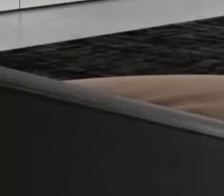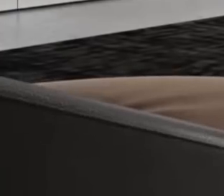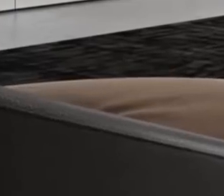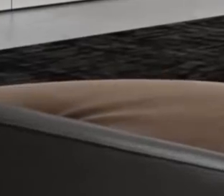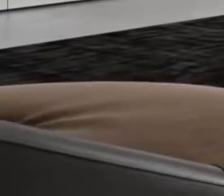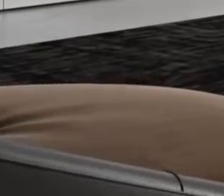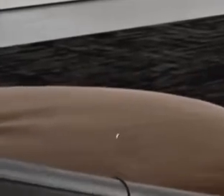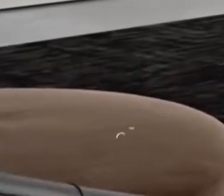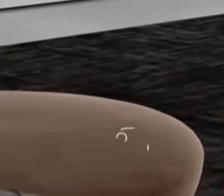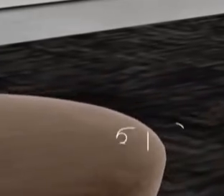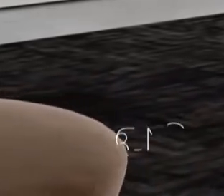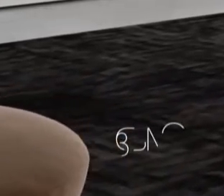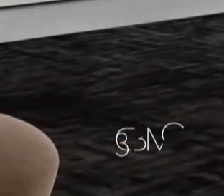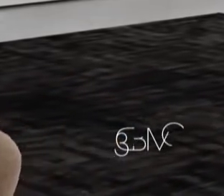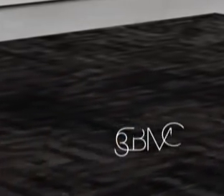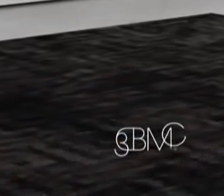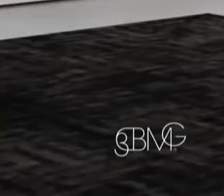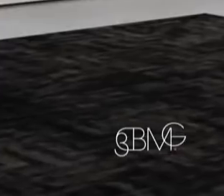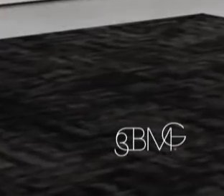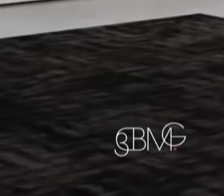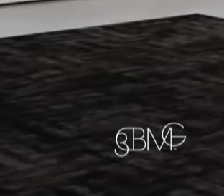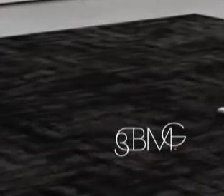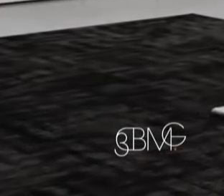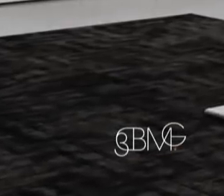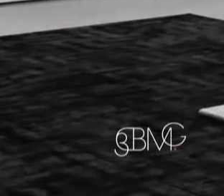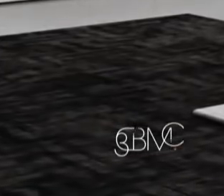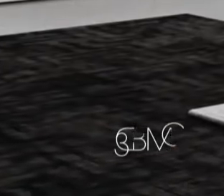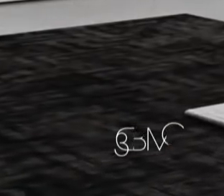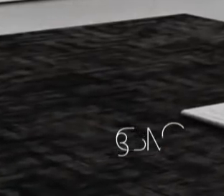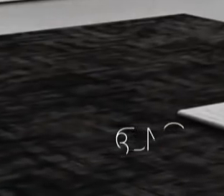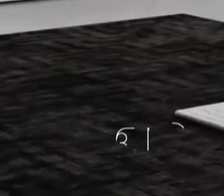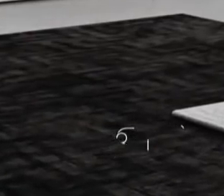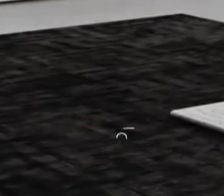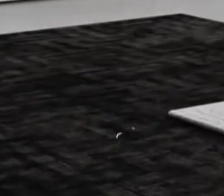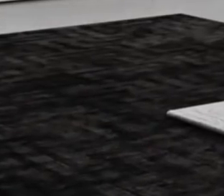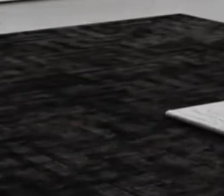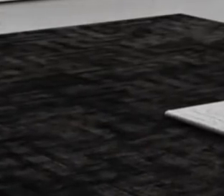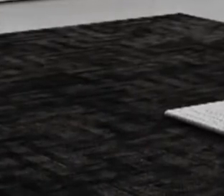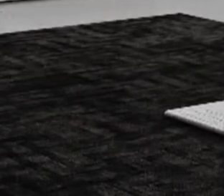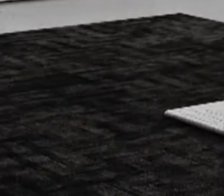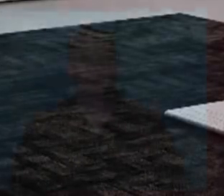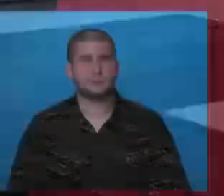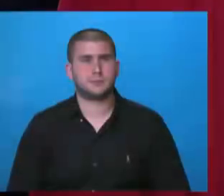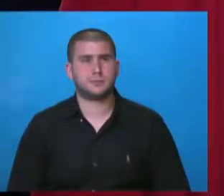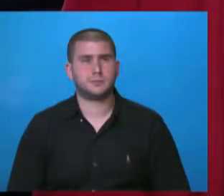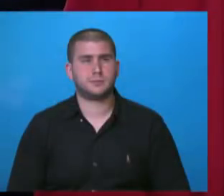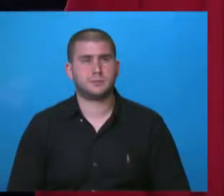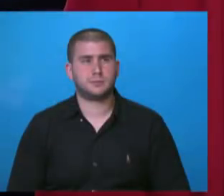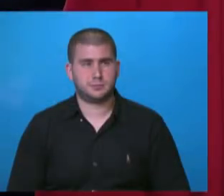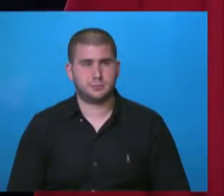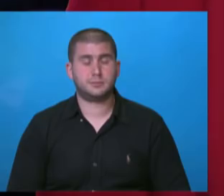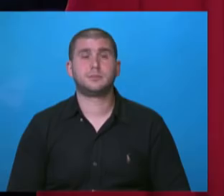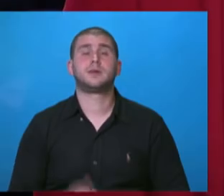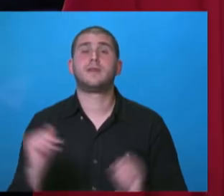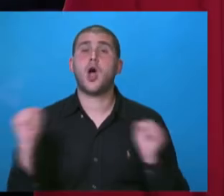בריאות. סוויסיסטם, נראה אותך יוצא מהמיטה. סוויסיסטם, מערכות שינה. מהחורף